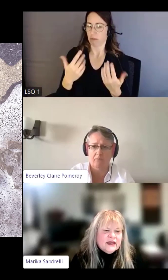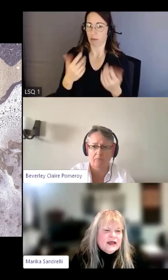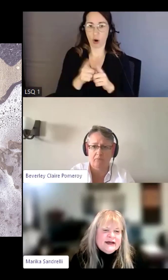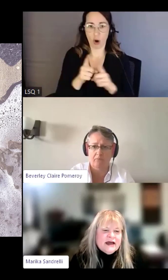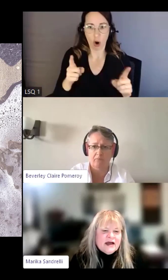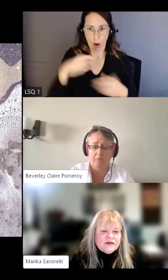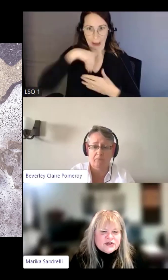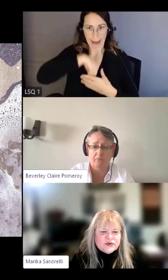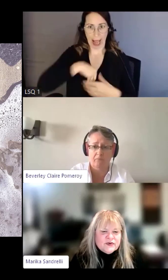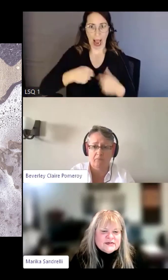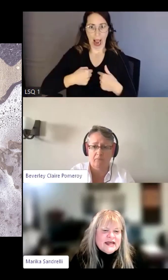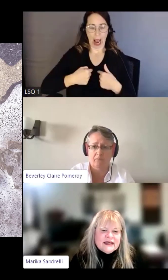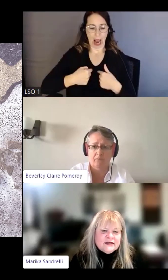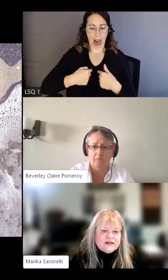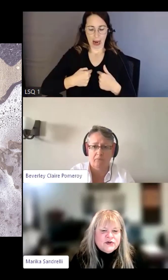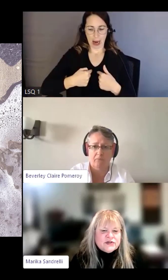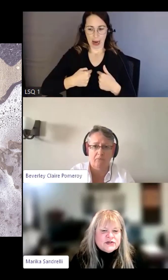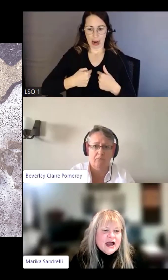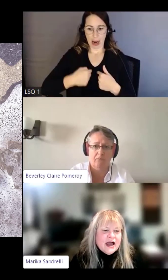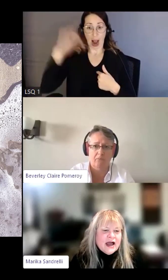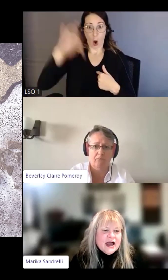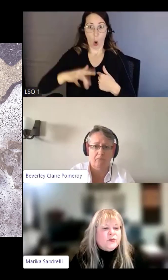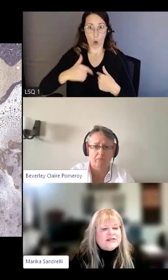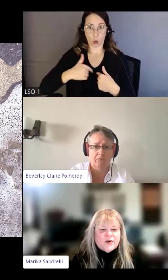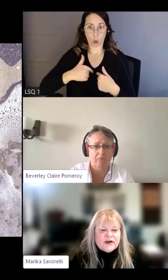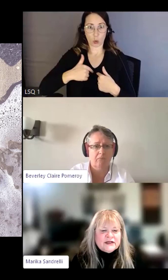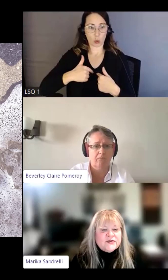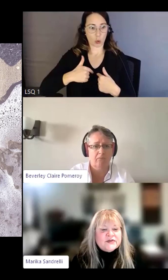détresse. Et j'ai toujours pensé